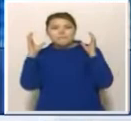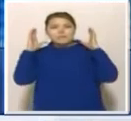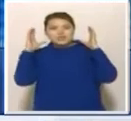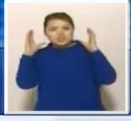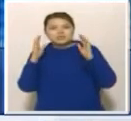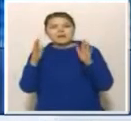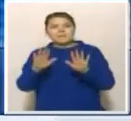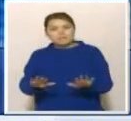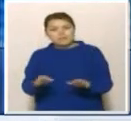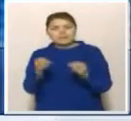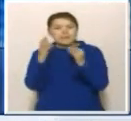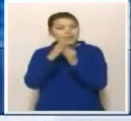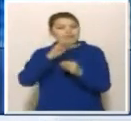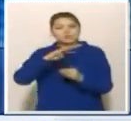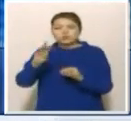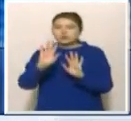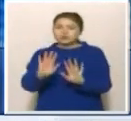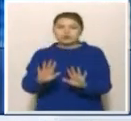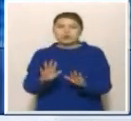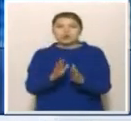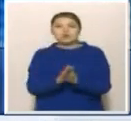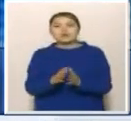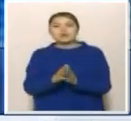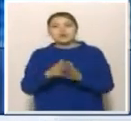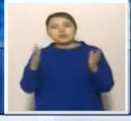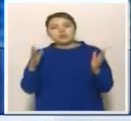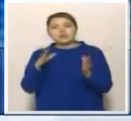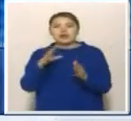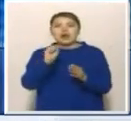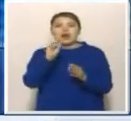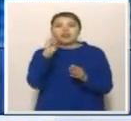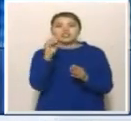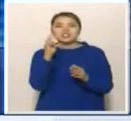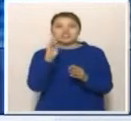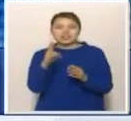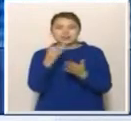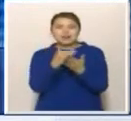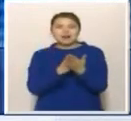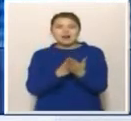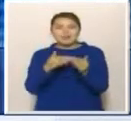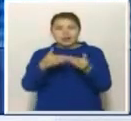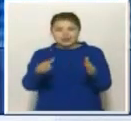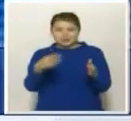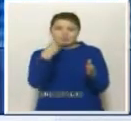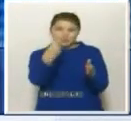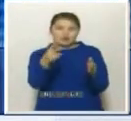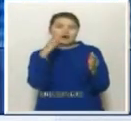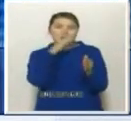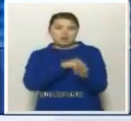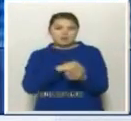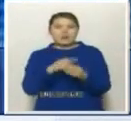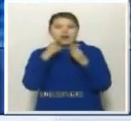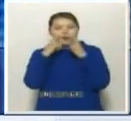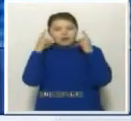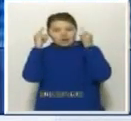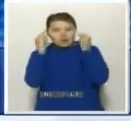уақыт болмауы тиіс. Және мешітімізге ашық бағдарламасымен бетпердемен кіре алады. Сонымен қатар